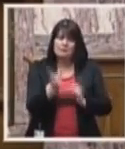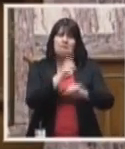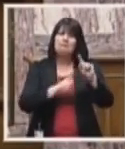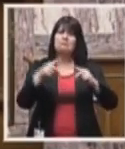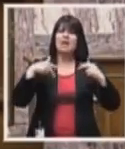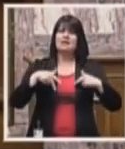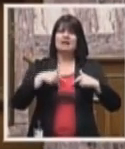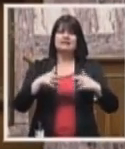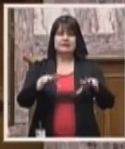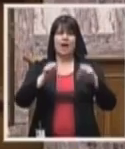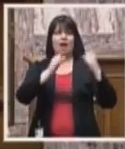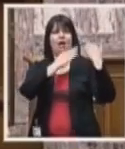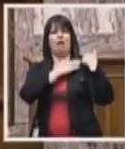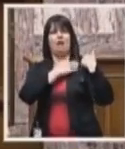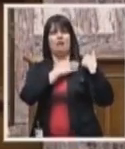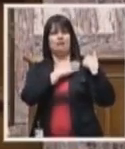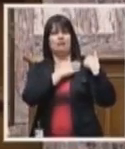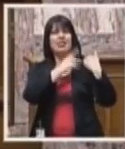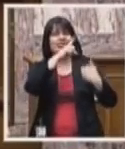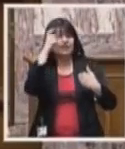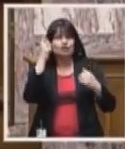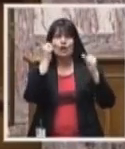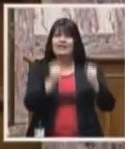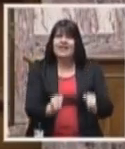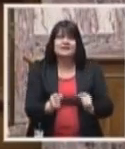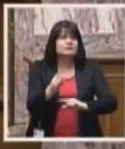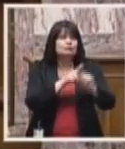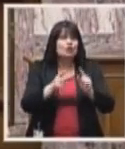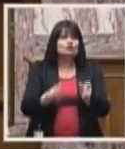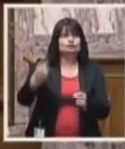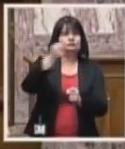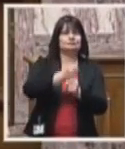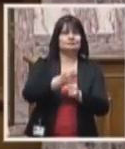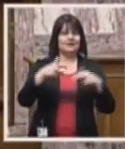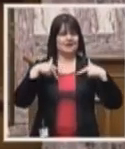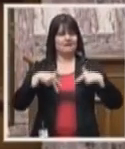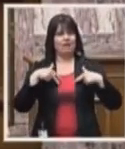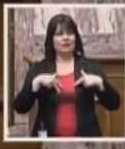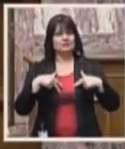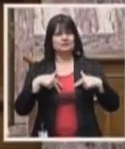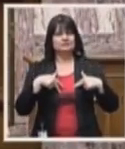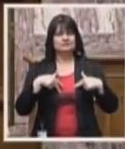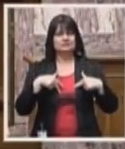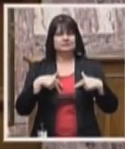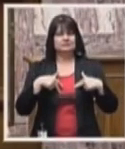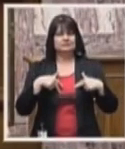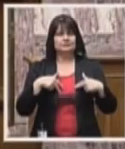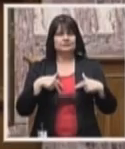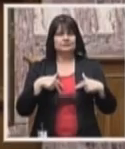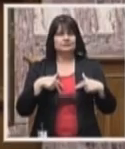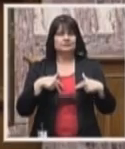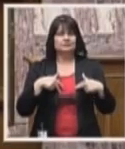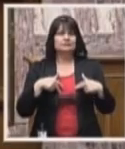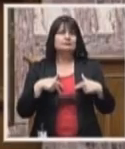Ποια κυβέρνηση ανέλαβε με αυτές τις δυσκολίες, κύριε Καρατζαφέρη, με αυτή την λέλαπα των αγορών.